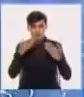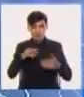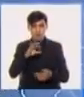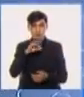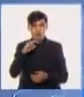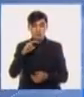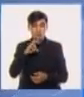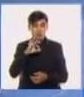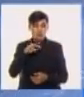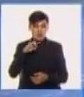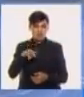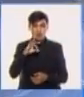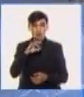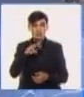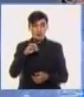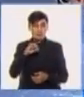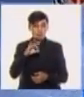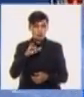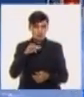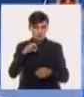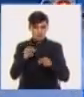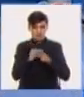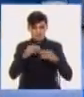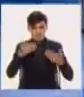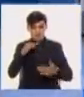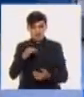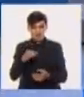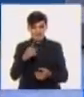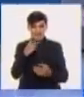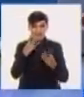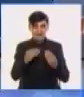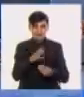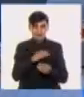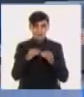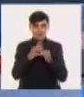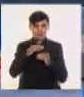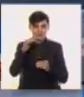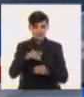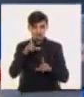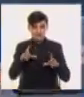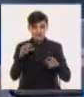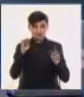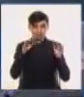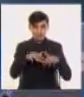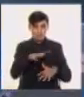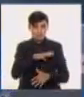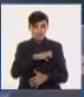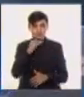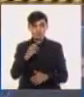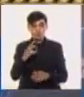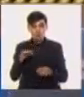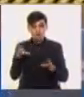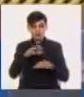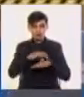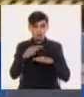Первые 5 дней для посетителей сделали бесплатными. Тогда в день приходило до 15 тысяч человек. Но некоторые граждане, несмотря на